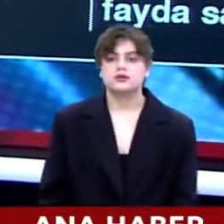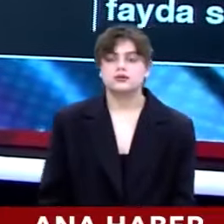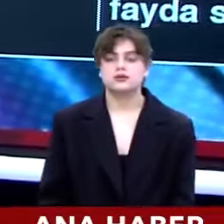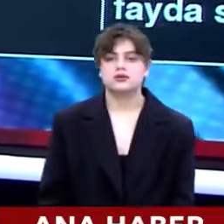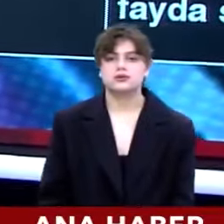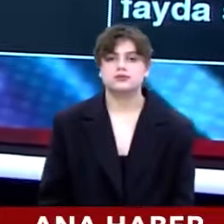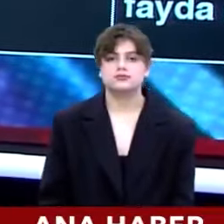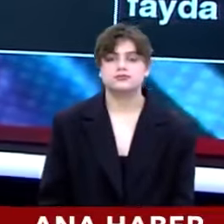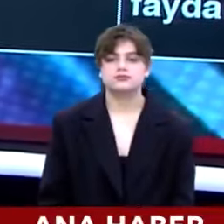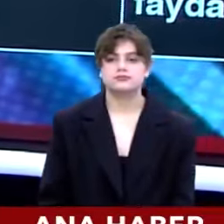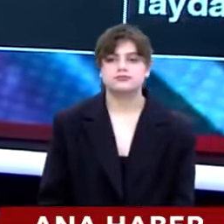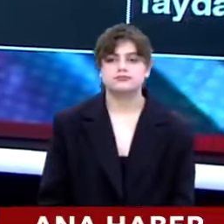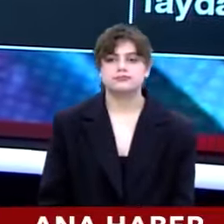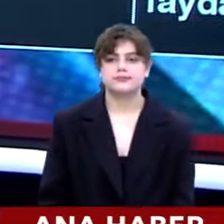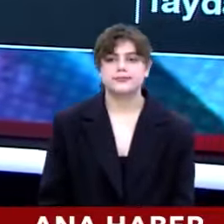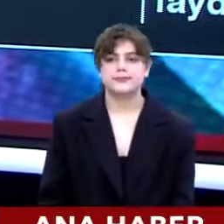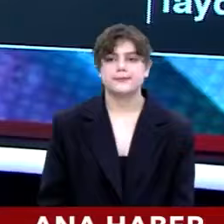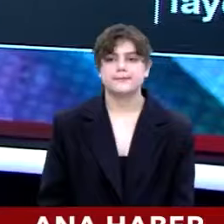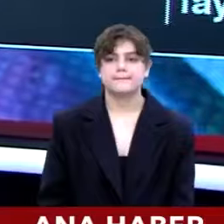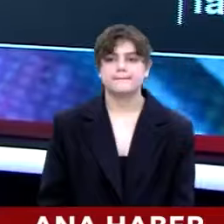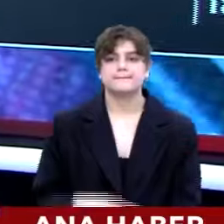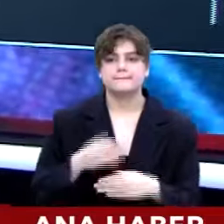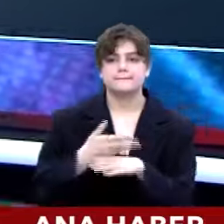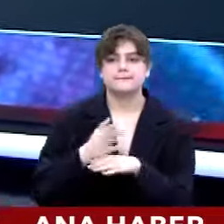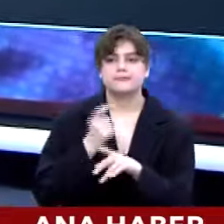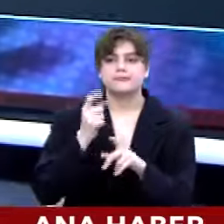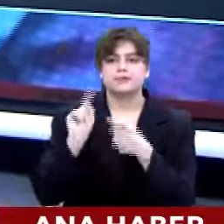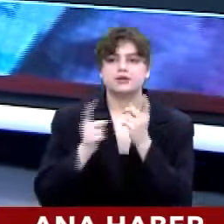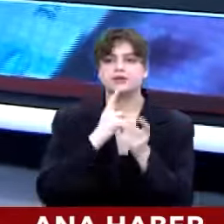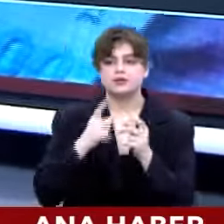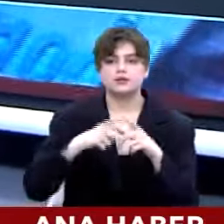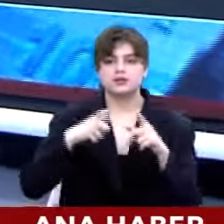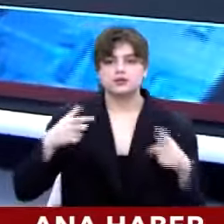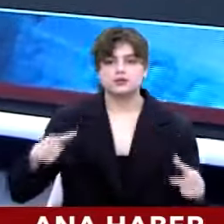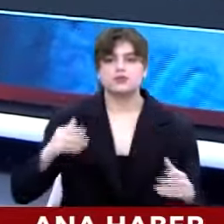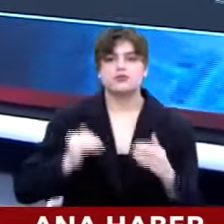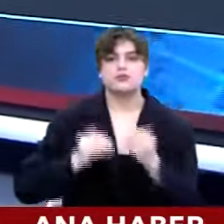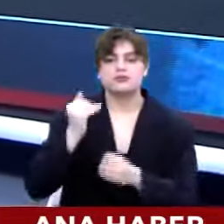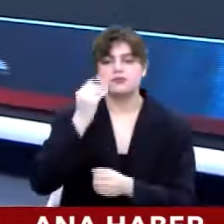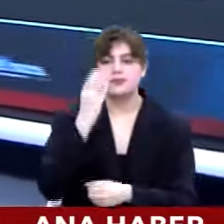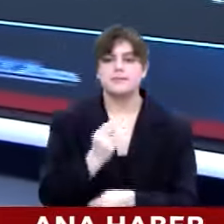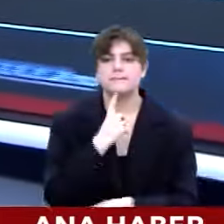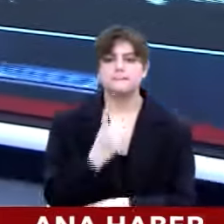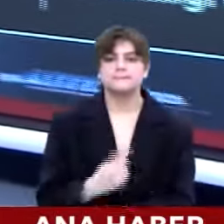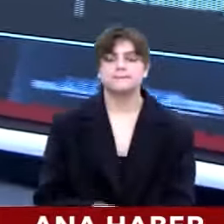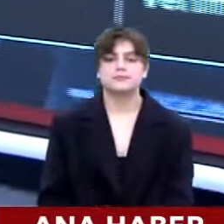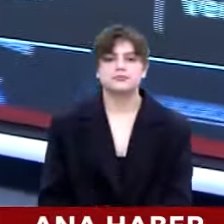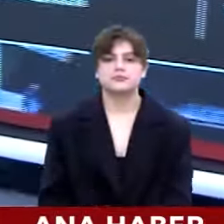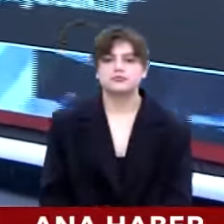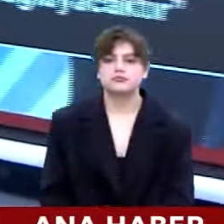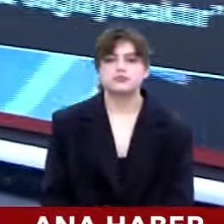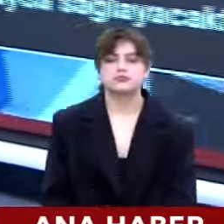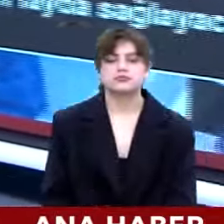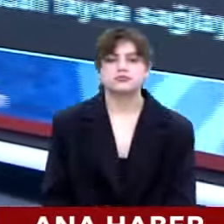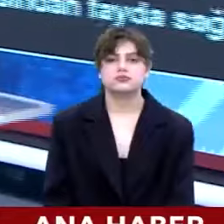da genişlemesi gerektiğine inanıyorlar. Dolayısıyla birazdan kapsamının genişletilmesinin daha makul